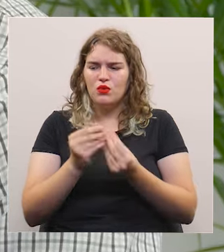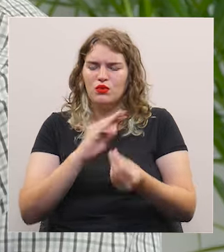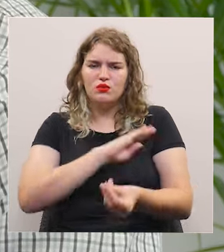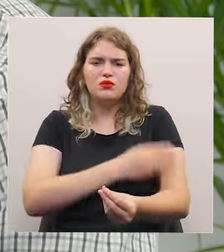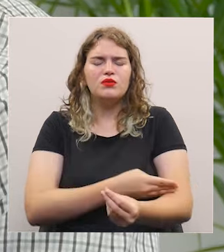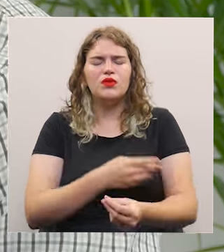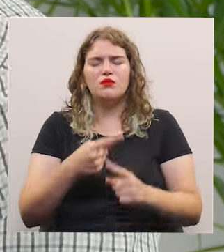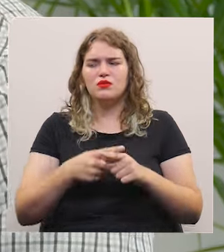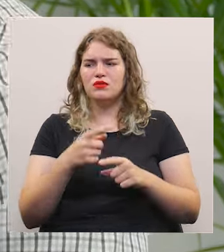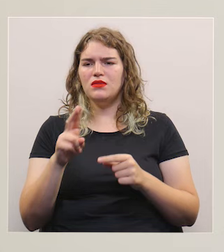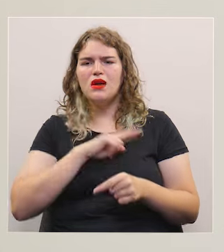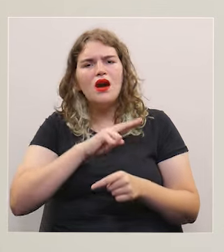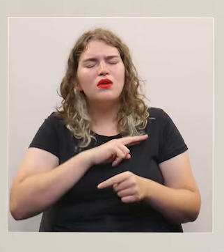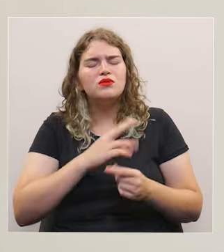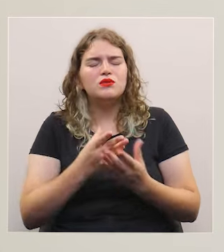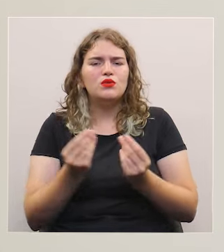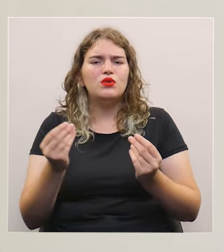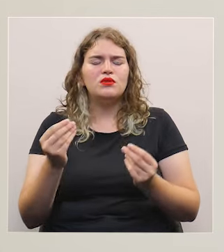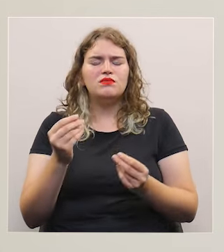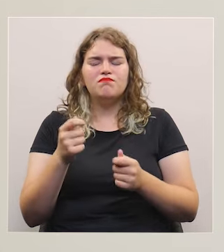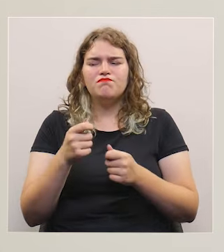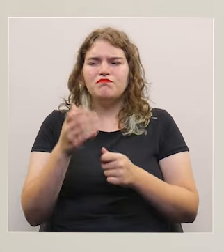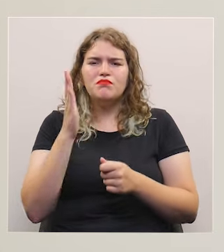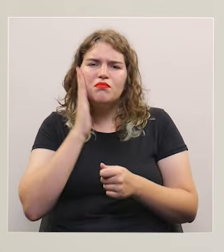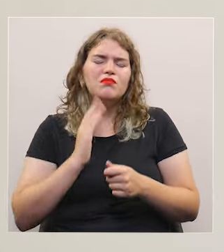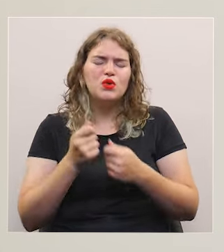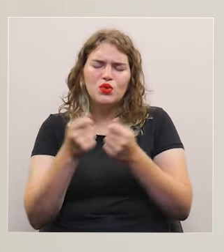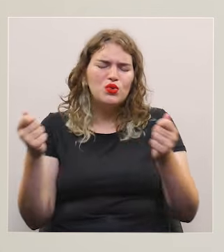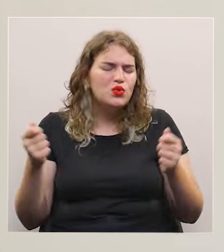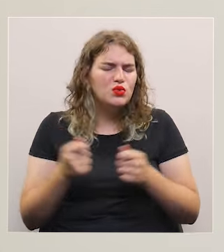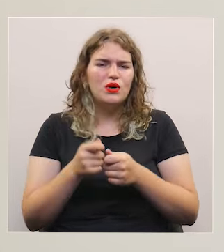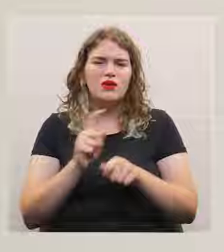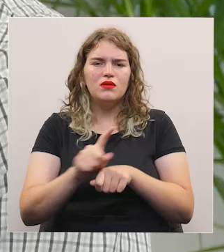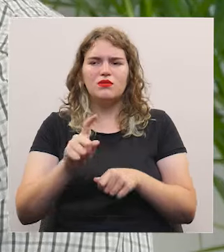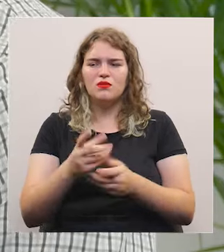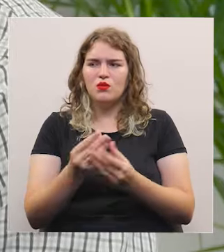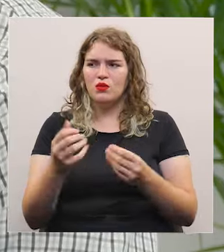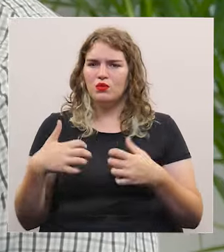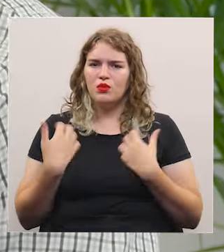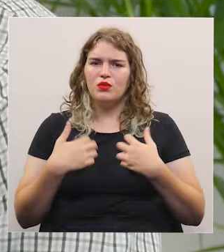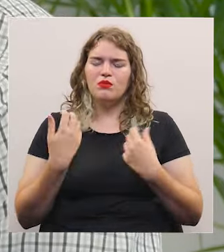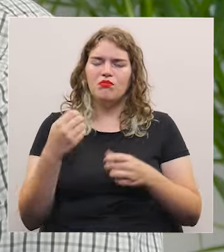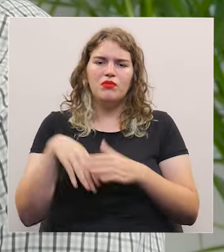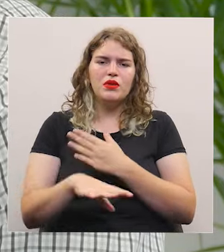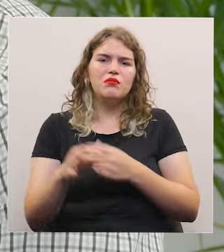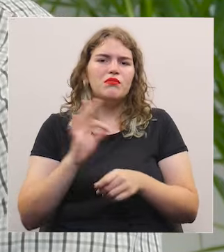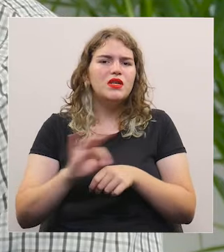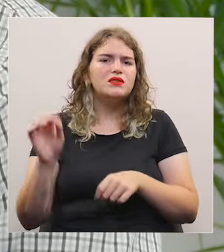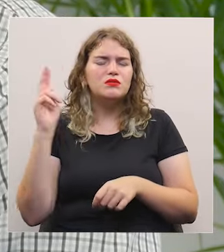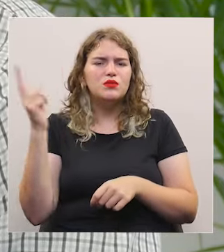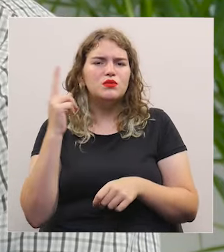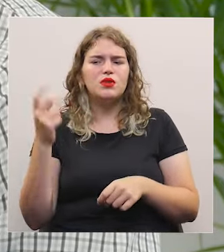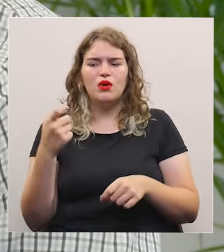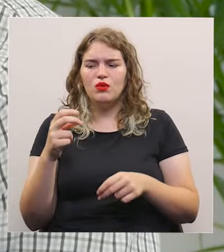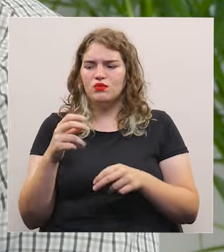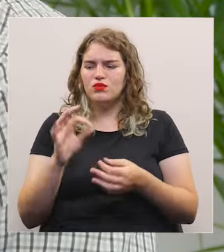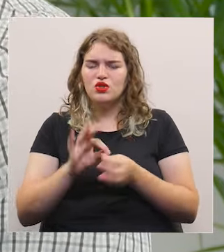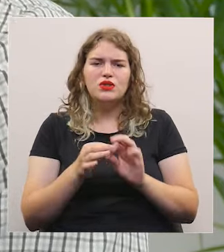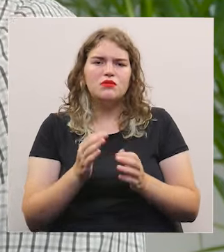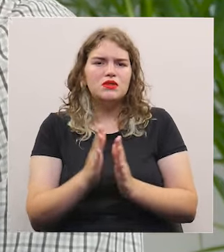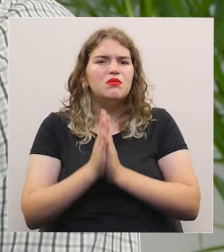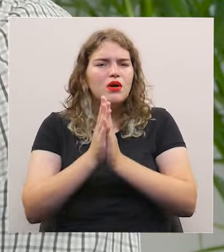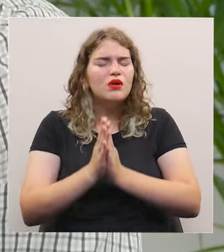îmi dă, câtă dragoste îmi dă, câtă mângâiere îmi dă în absolut orice, câtă bucurie pot să simt prin prezența Lui, ce înseamnă să mă